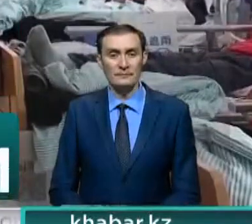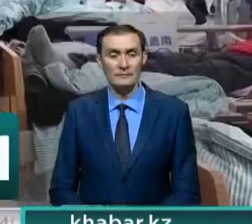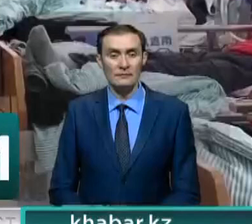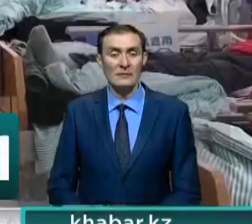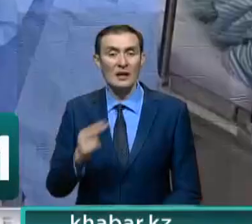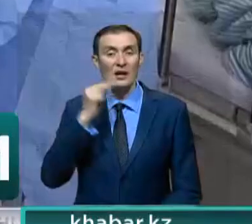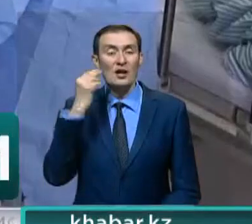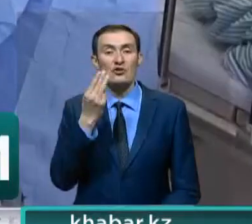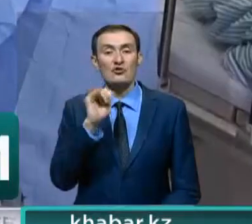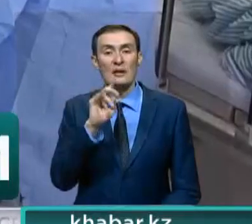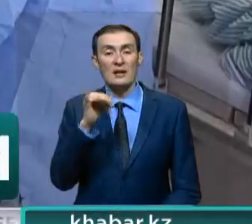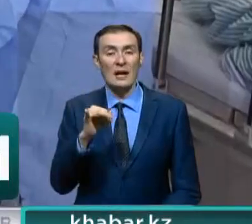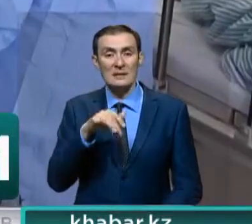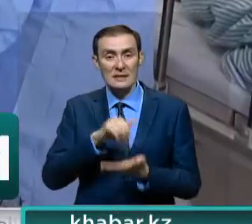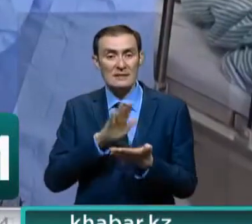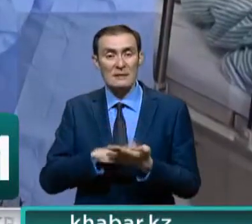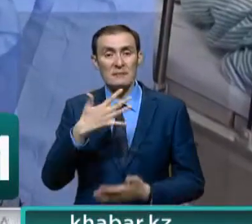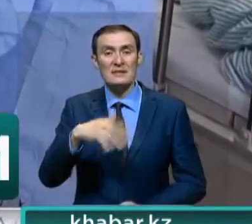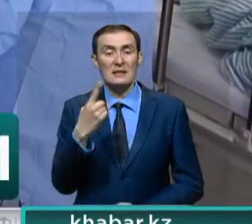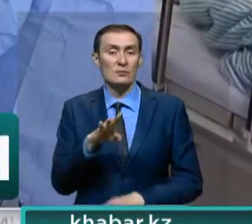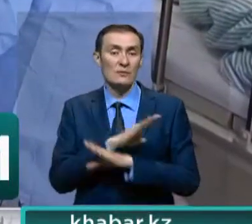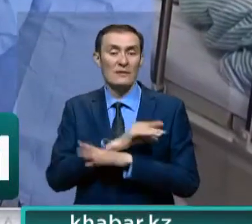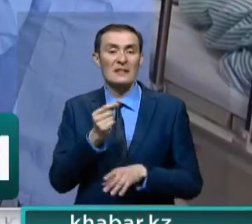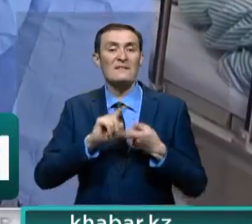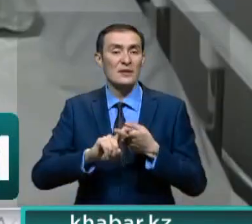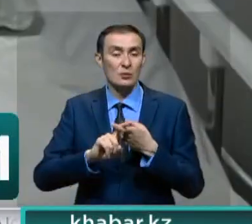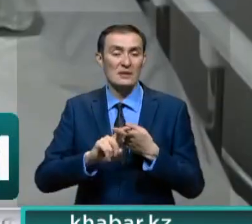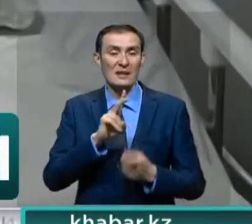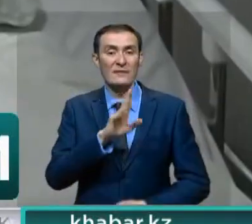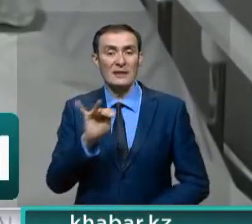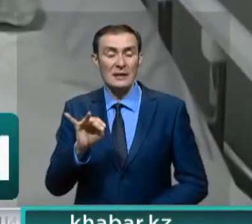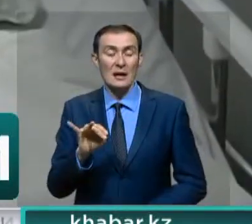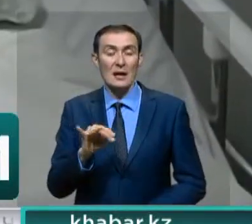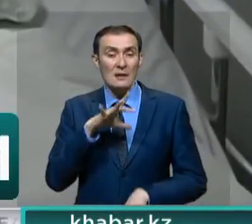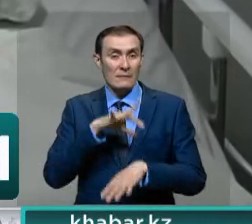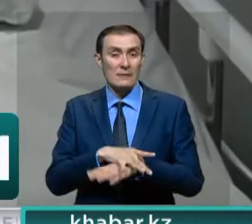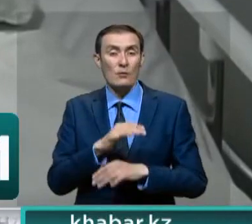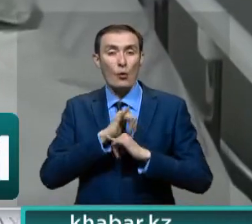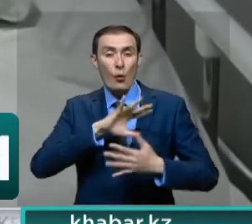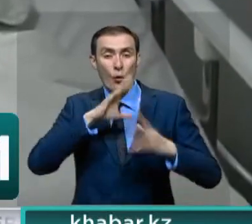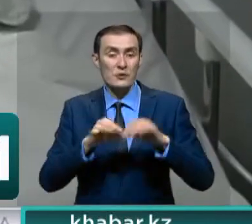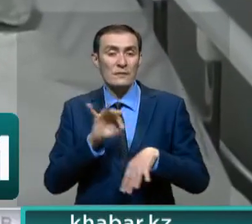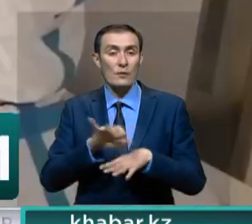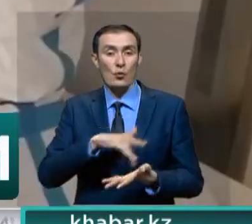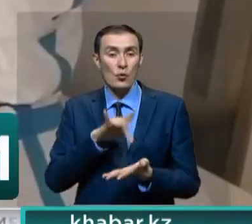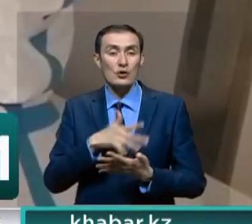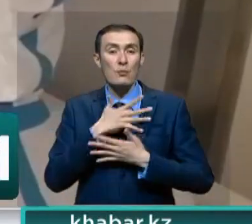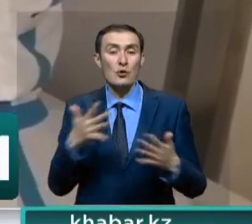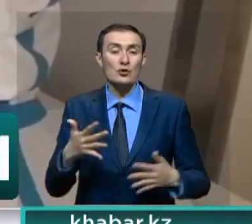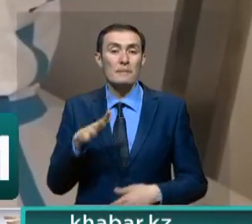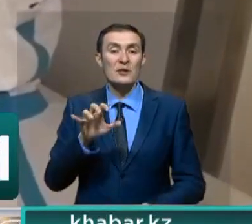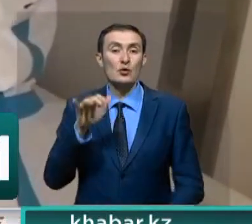Шанхай за сутки зарегистрировали 51 летальный исход от коронавируса. Количество положительных случаев ковид в городе уже